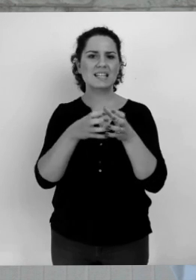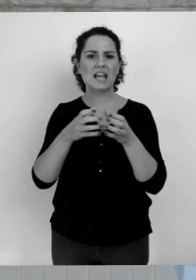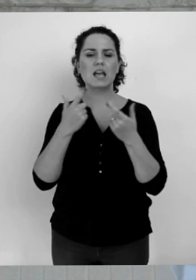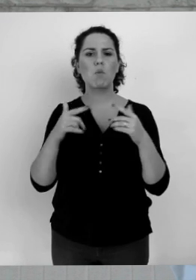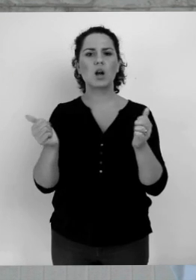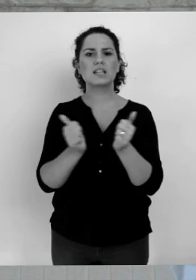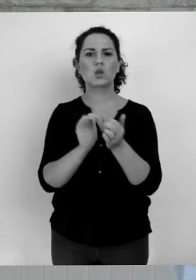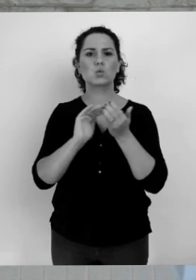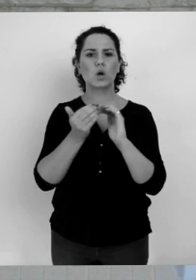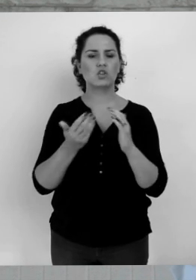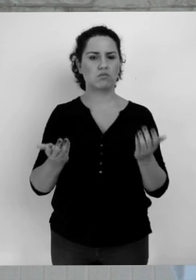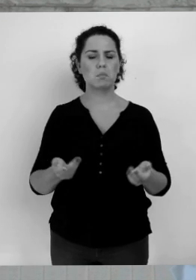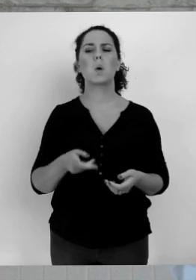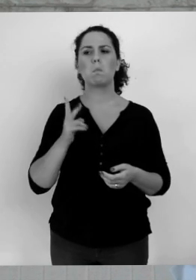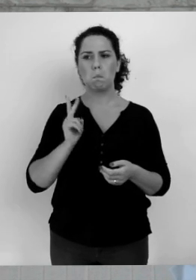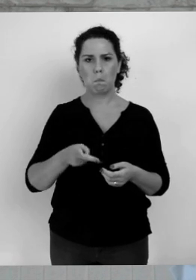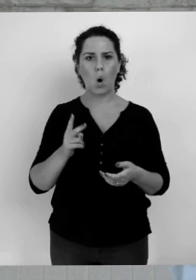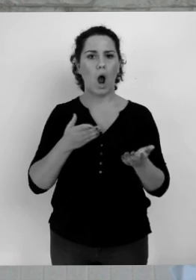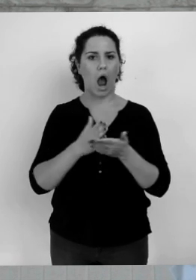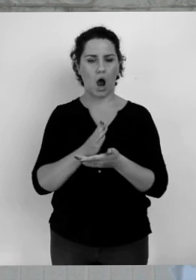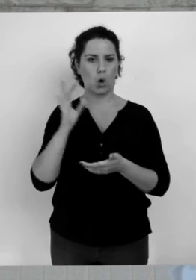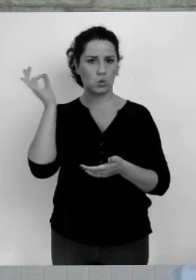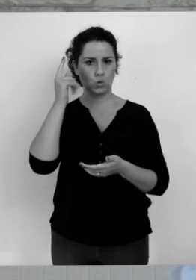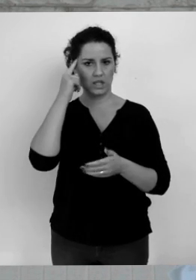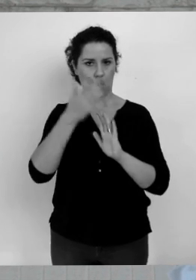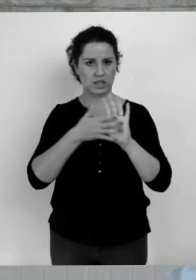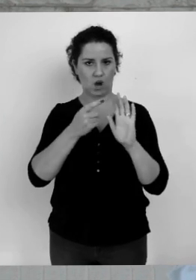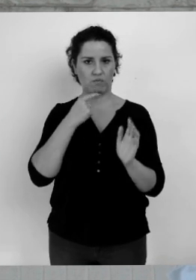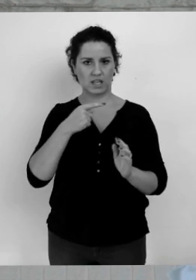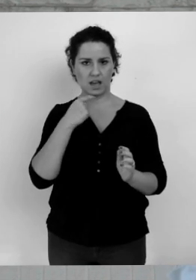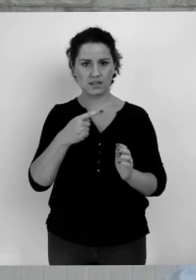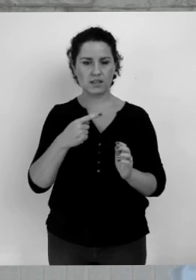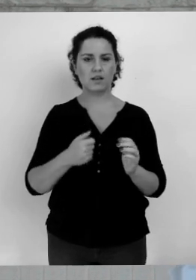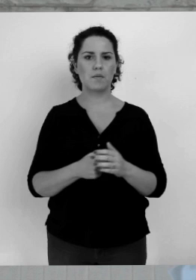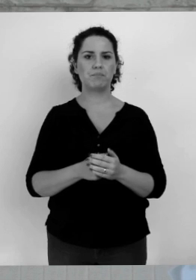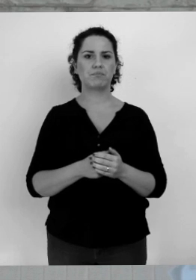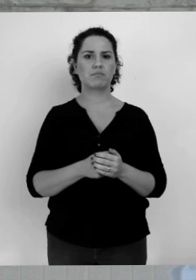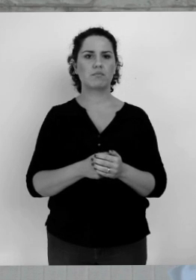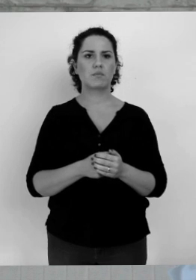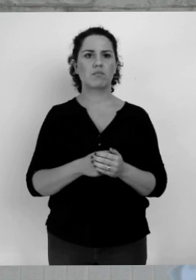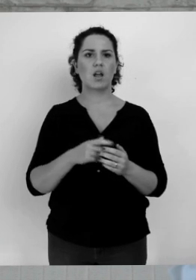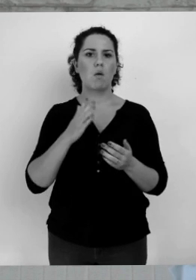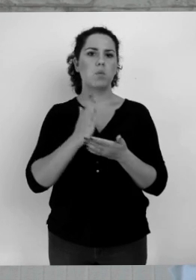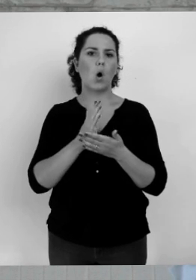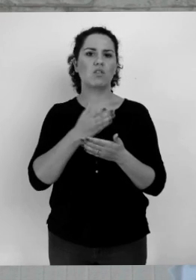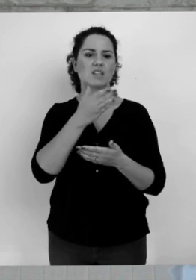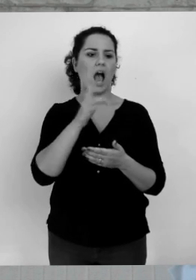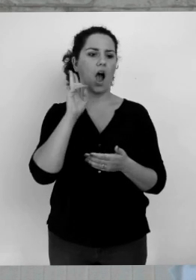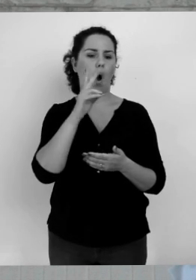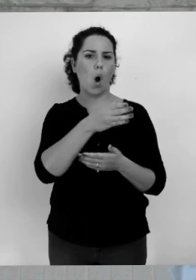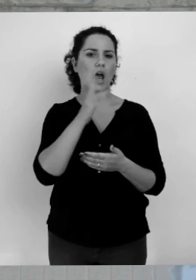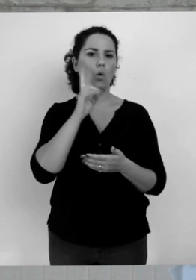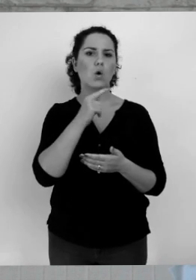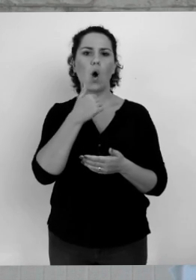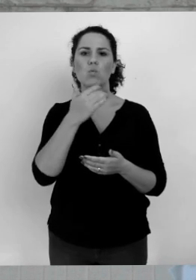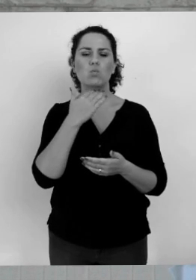mogli surađivati? Mogu. Ako su jezik na znakovni jezik, pogledajte one gluhe koje uopće ne mogu